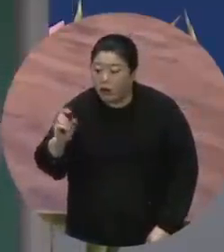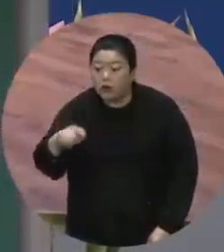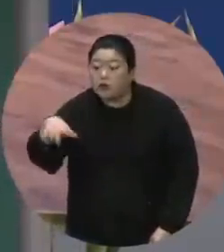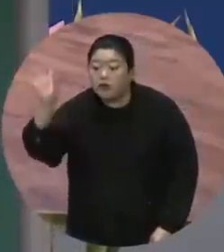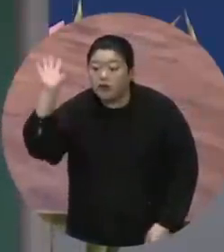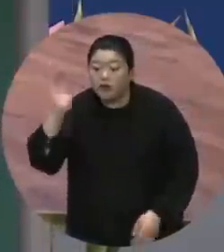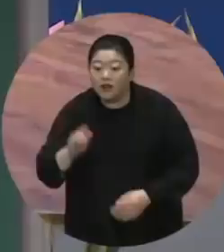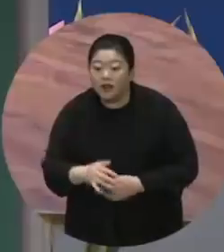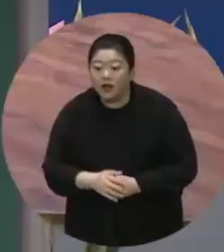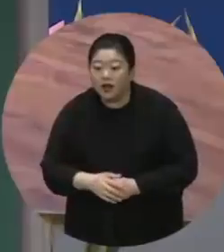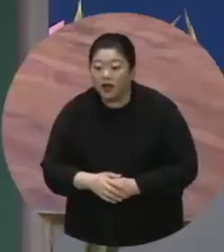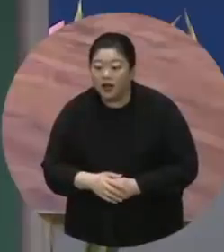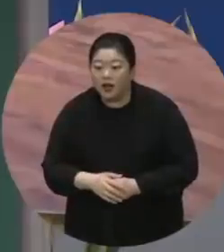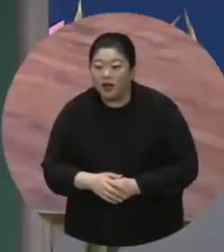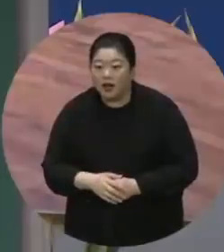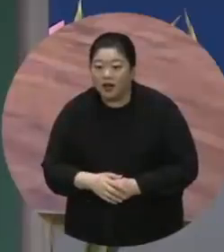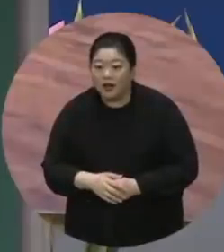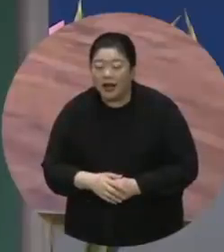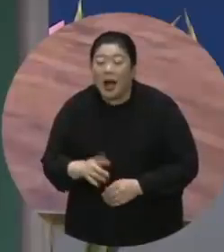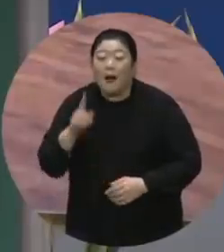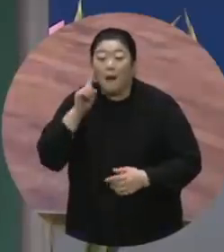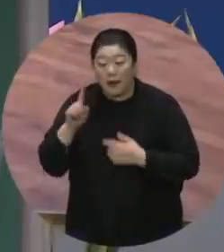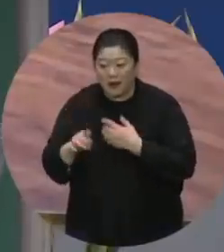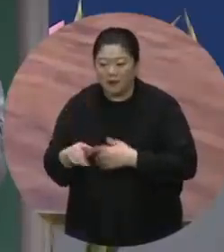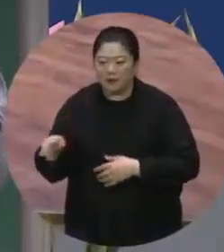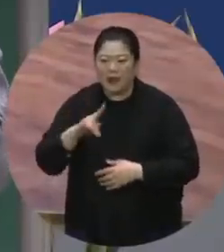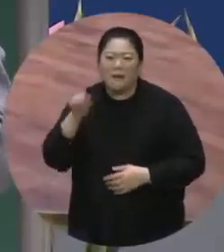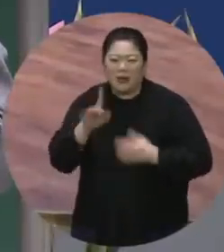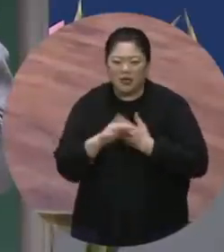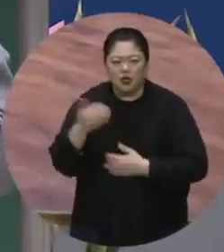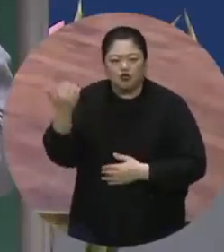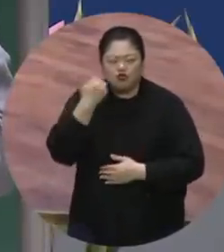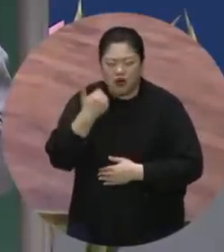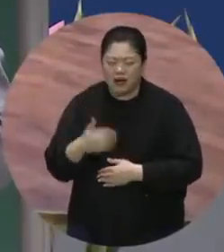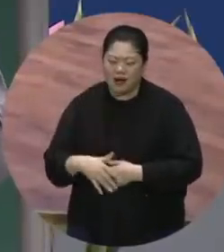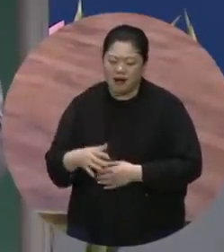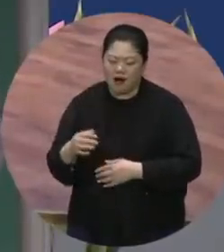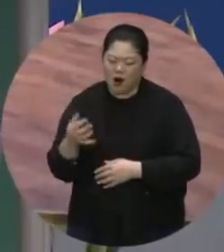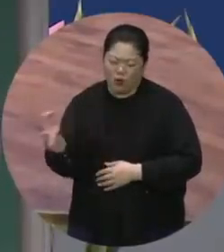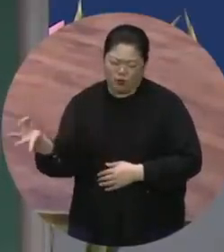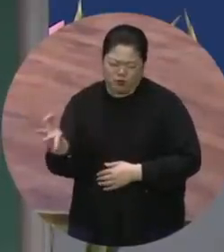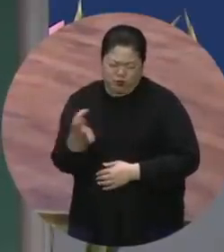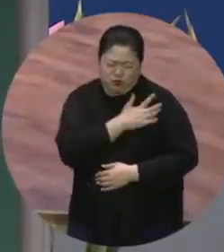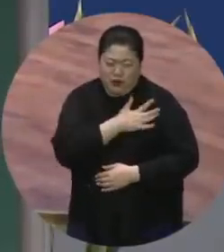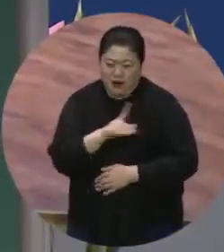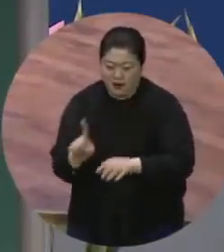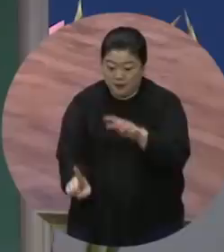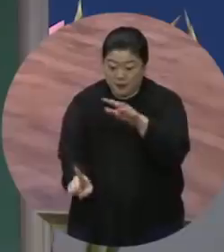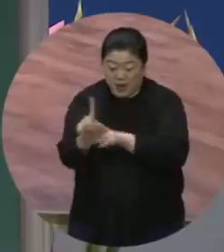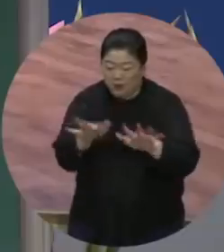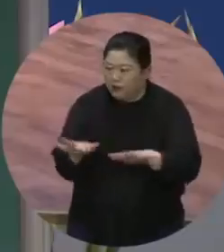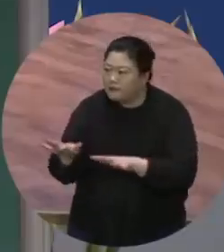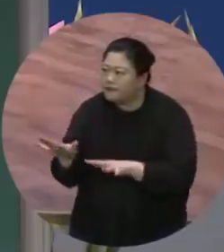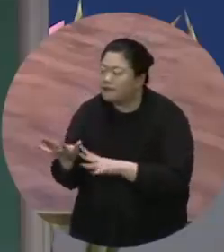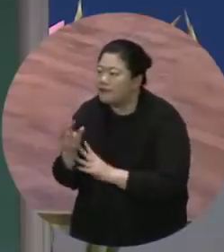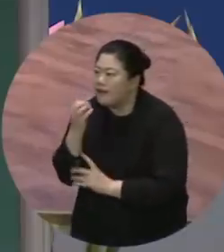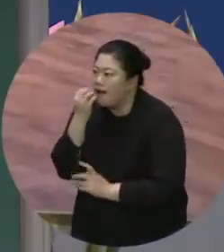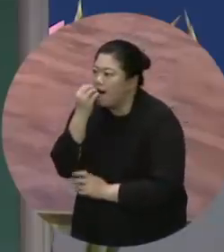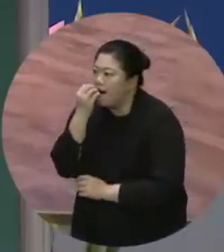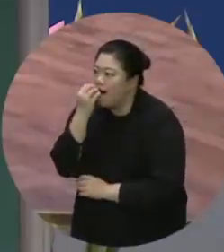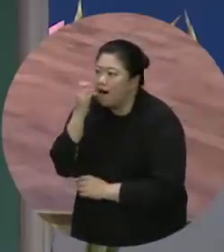큰 부자가 하나 나왔다. 그 사람을 쳐다볼 거 아니에요. 아마 그분이 알아서 하겠죠. 그렇게 되겠죠.